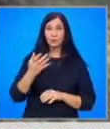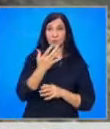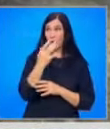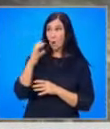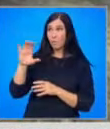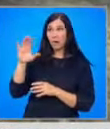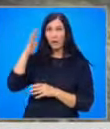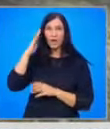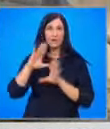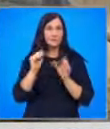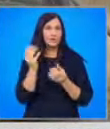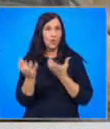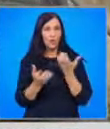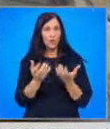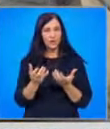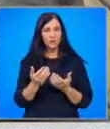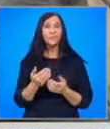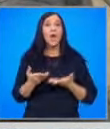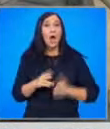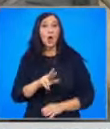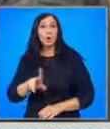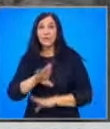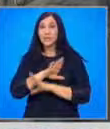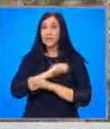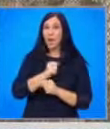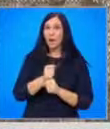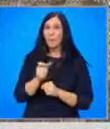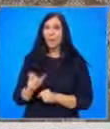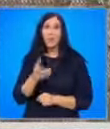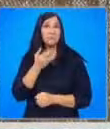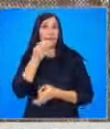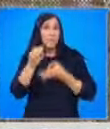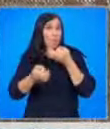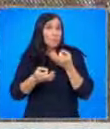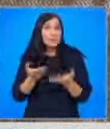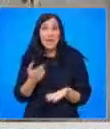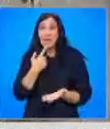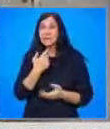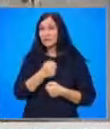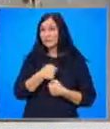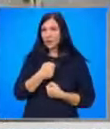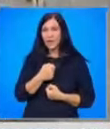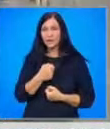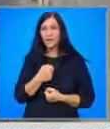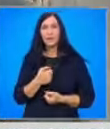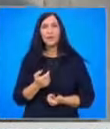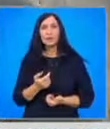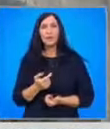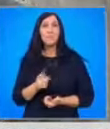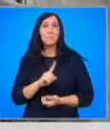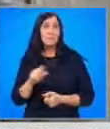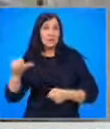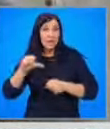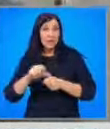главата, всичко ви гореше вече. Роднините на загиналия работник нямат обяснение за трагедията. Той да ми да зарежда за първи